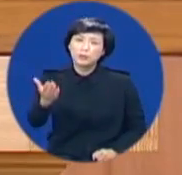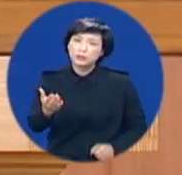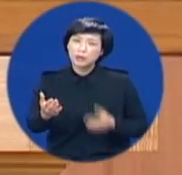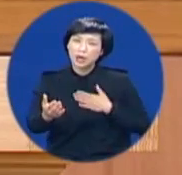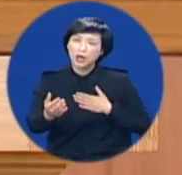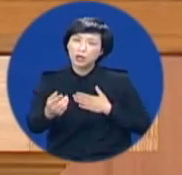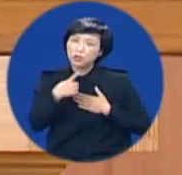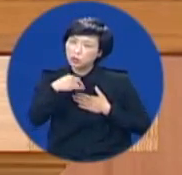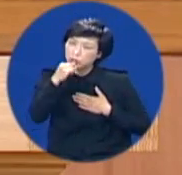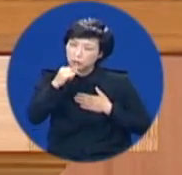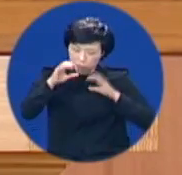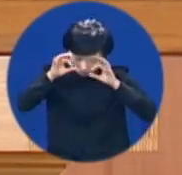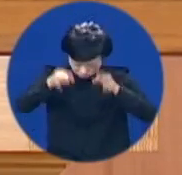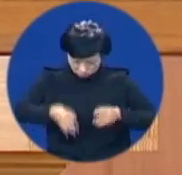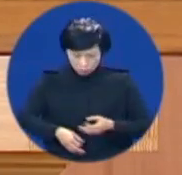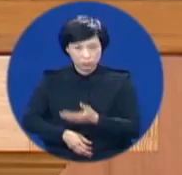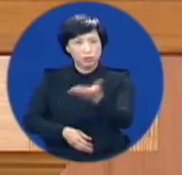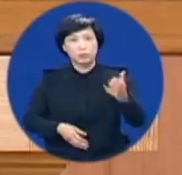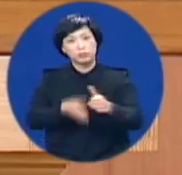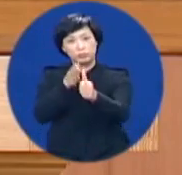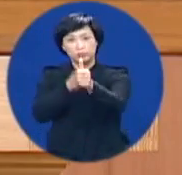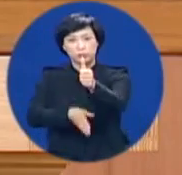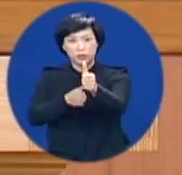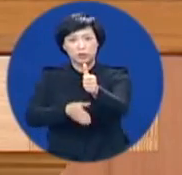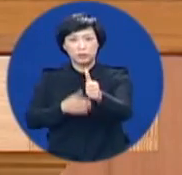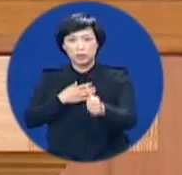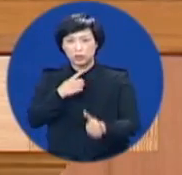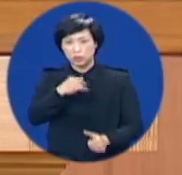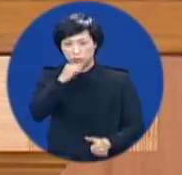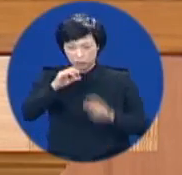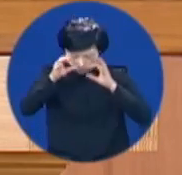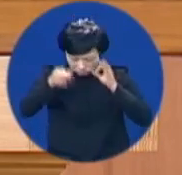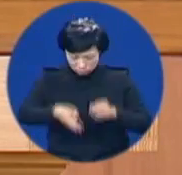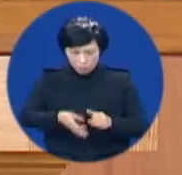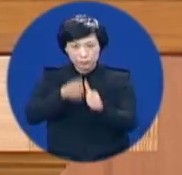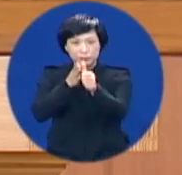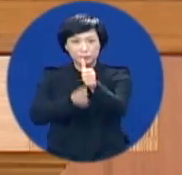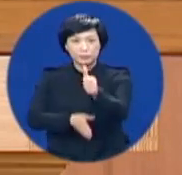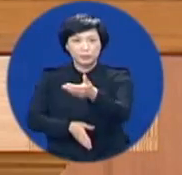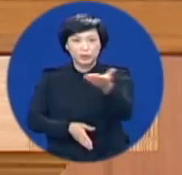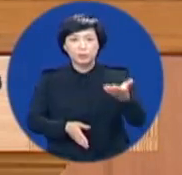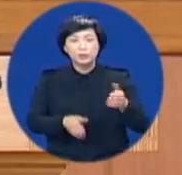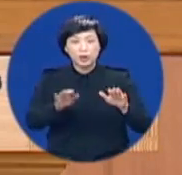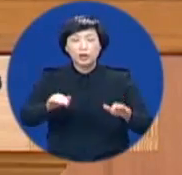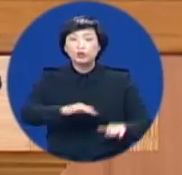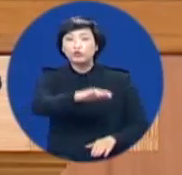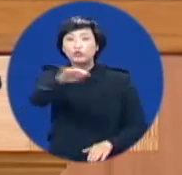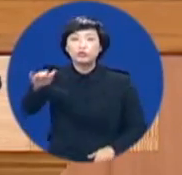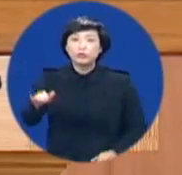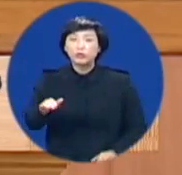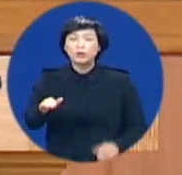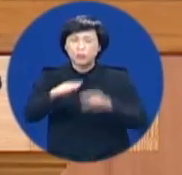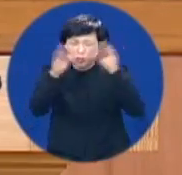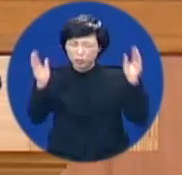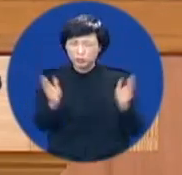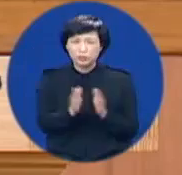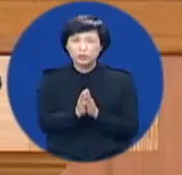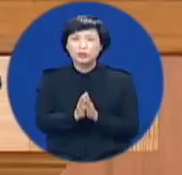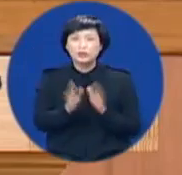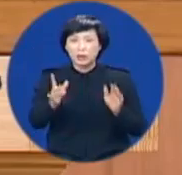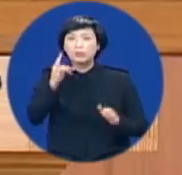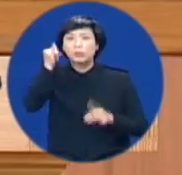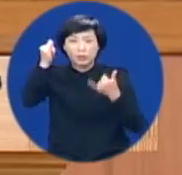했는가를 뒤돌아보세요. 나도 그렇게 했는가를. 우리는 다 부모와